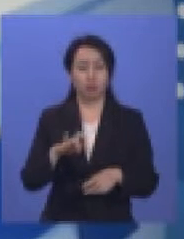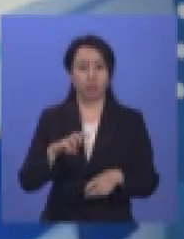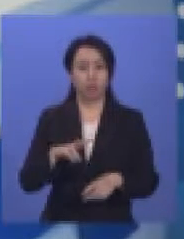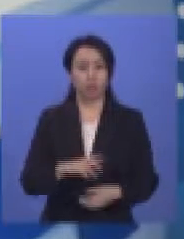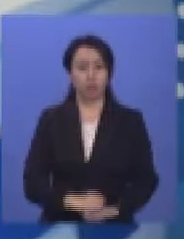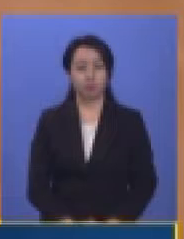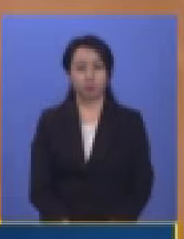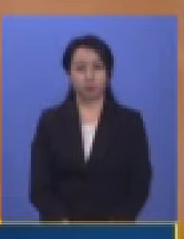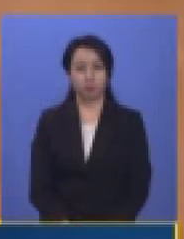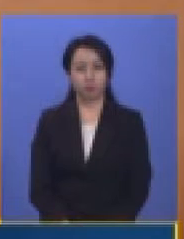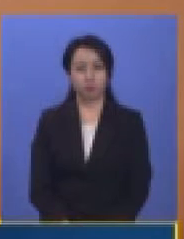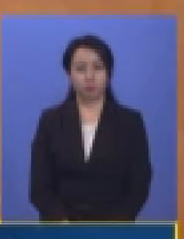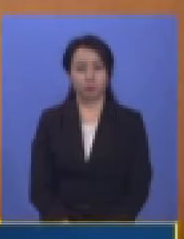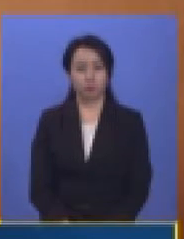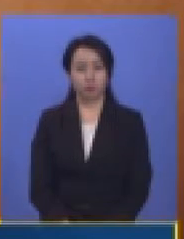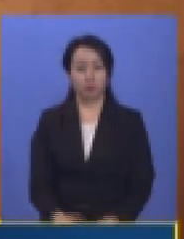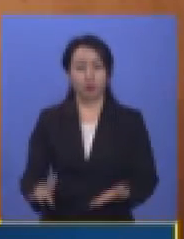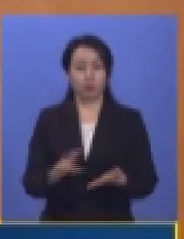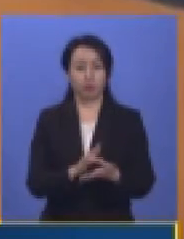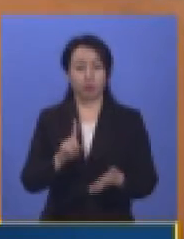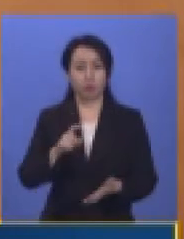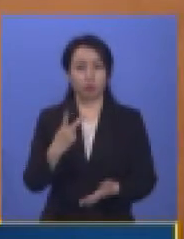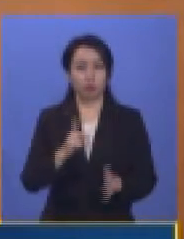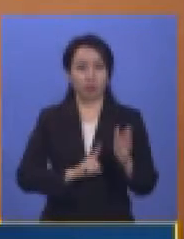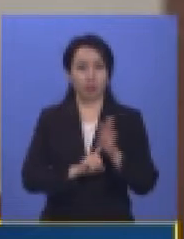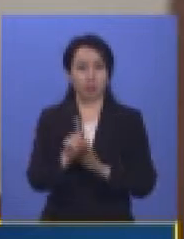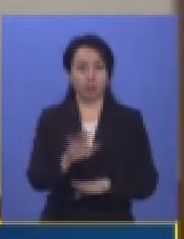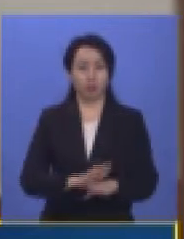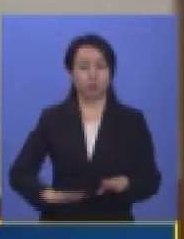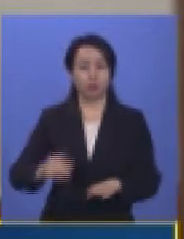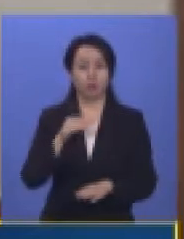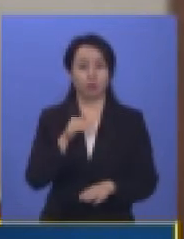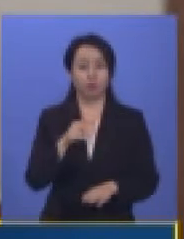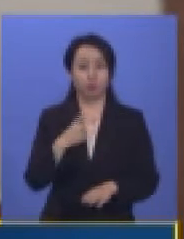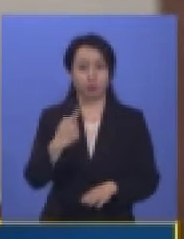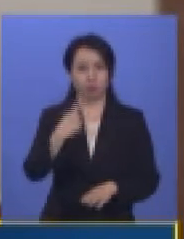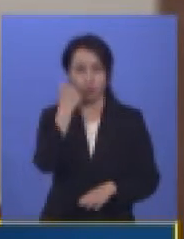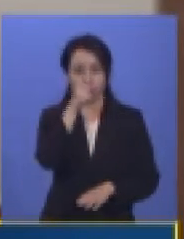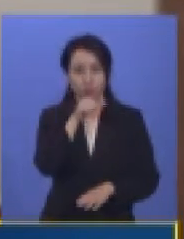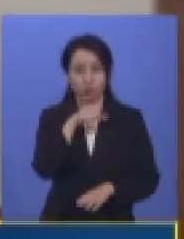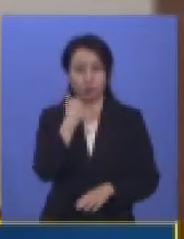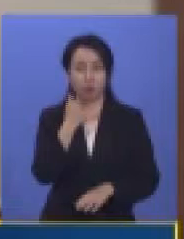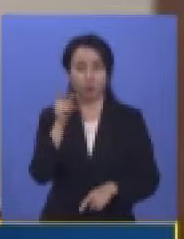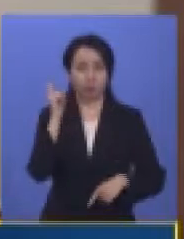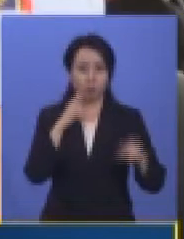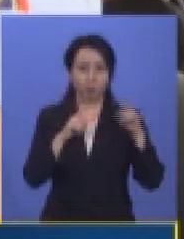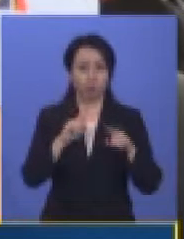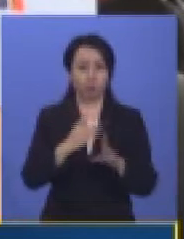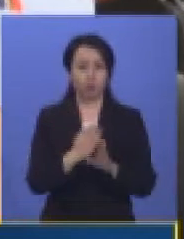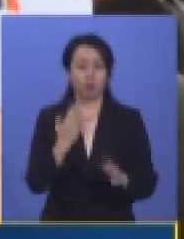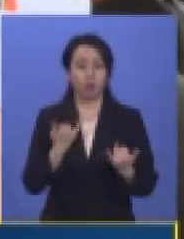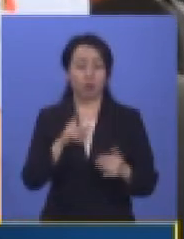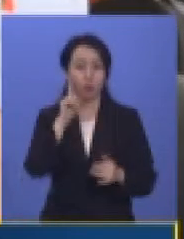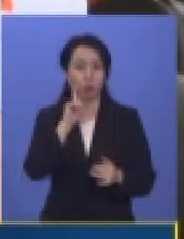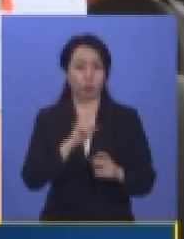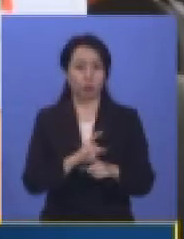мессенджере Telegram. Приложение 102 запущено по всей стране в феврале 2021 года. Сервис разработан в первую очередь для